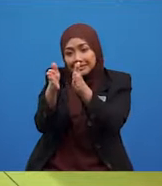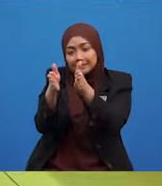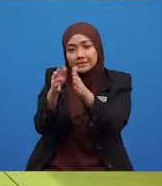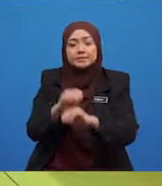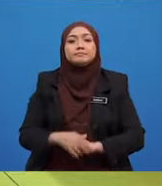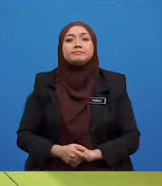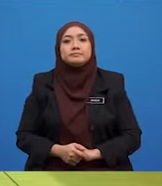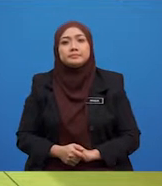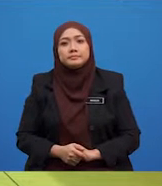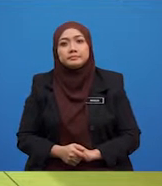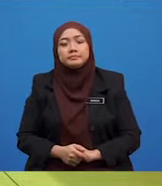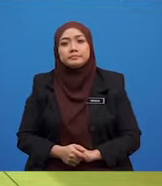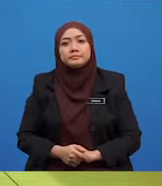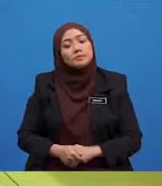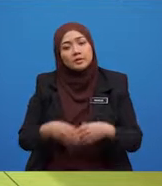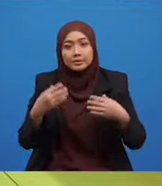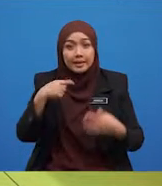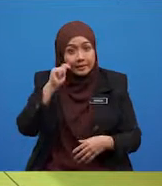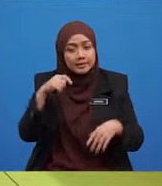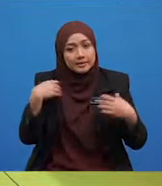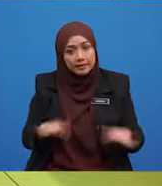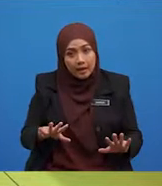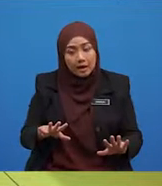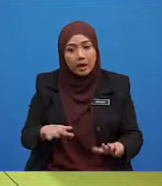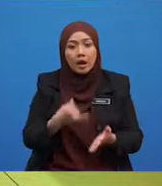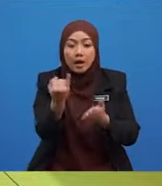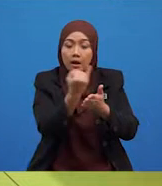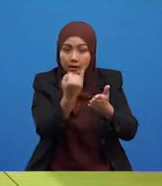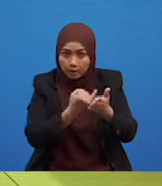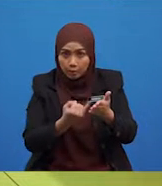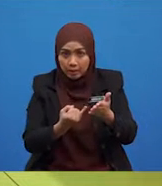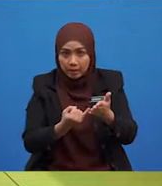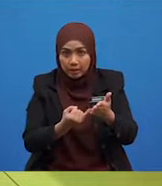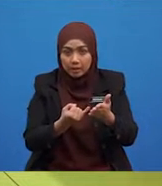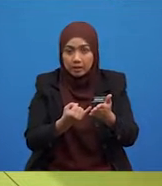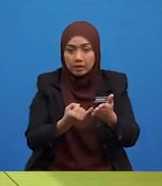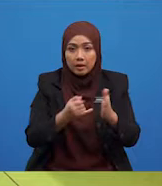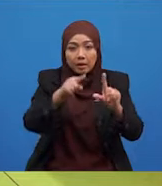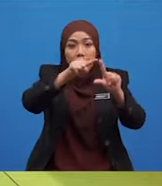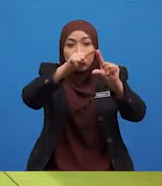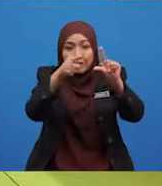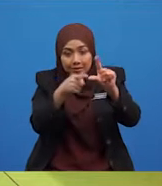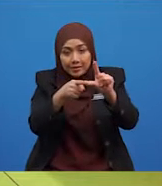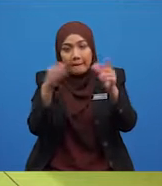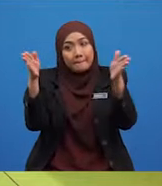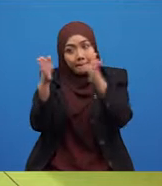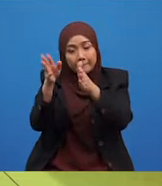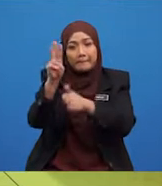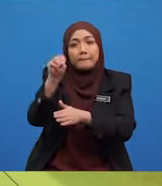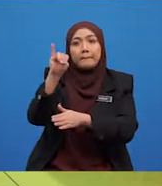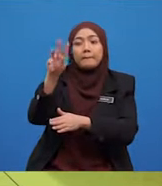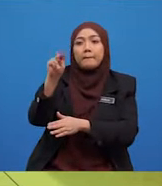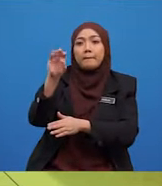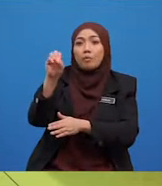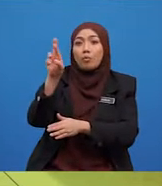telah selesai melukis sektor bulatan. Kita akan sambung pembelajaran kita